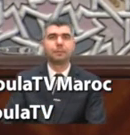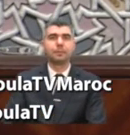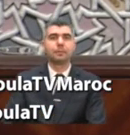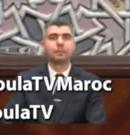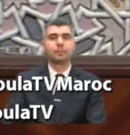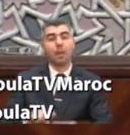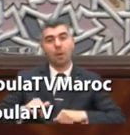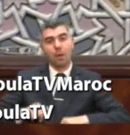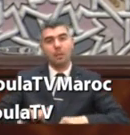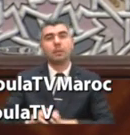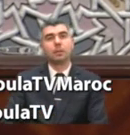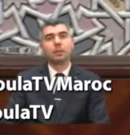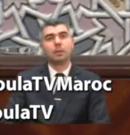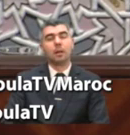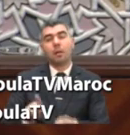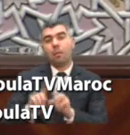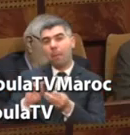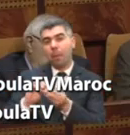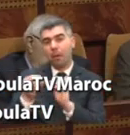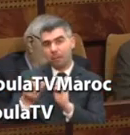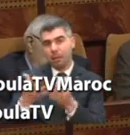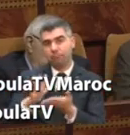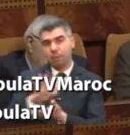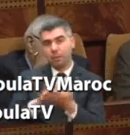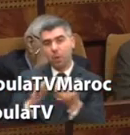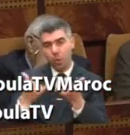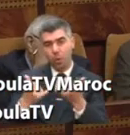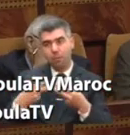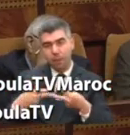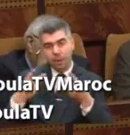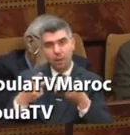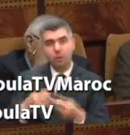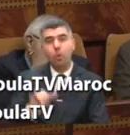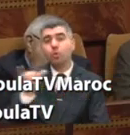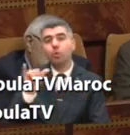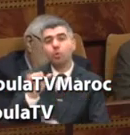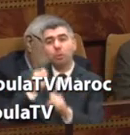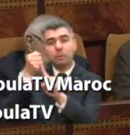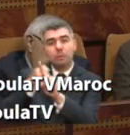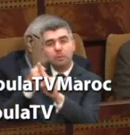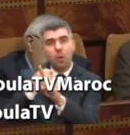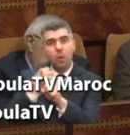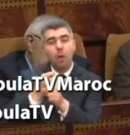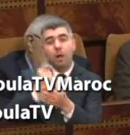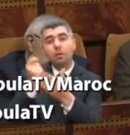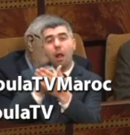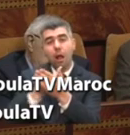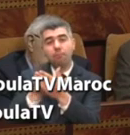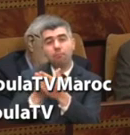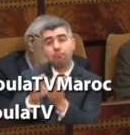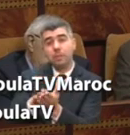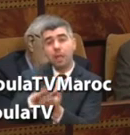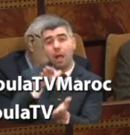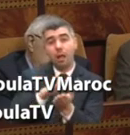سيد الوزير، الإشكال الذي نود طرحه اليوم يتعلق بما ستقومون به للتعاطي مع طلبات الحركة الانتقالية